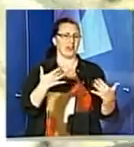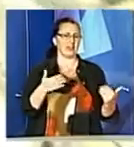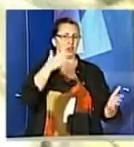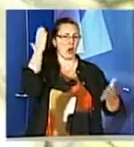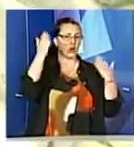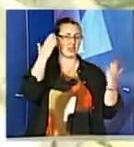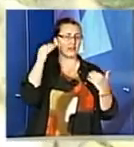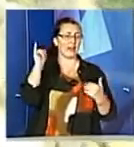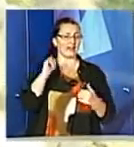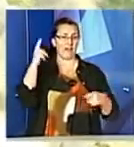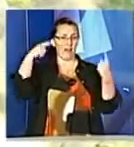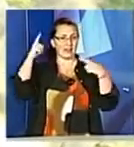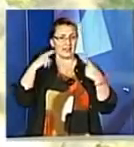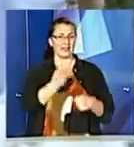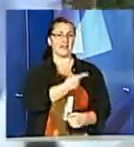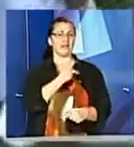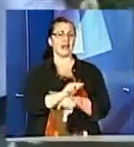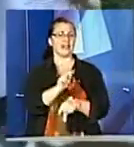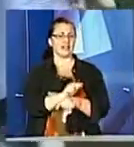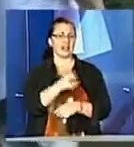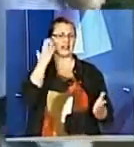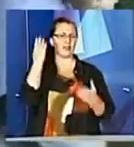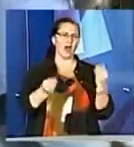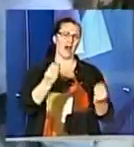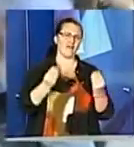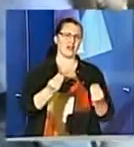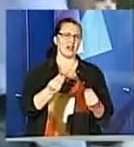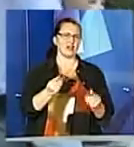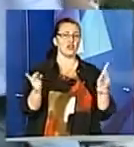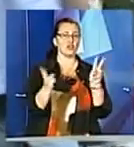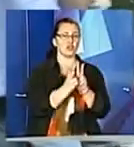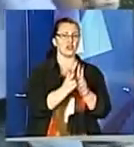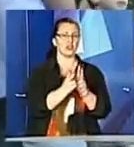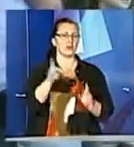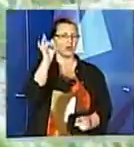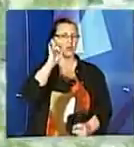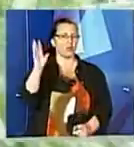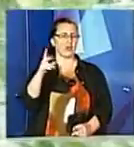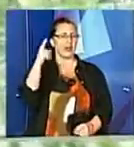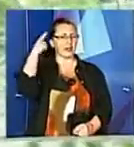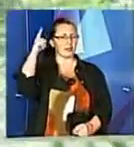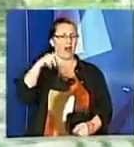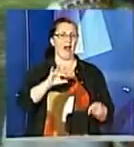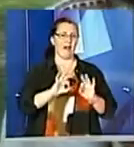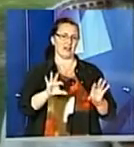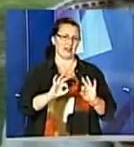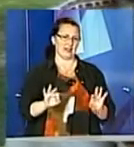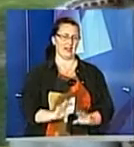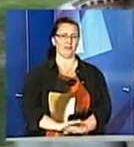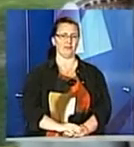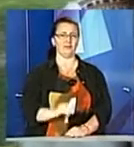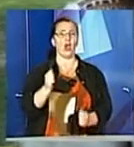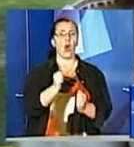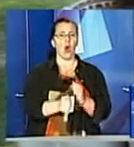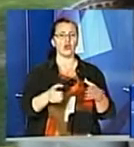галявина казкарів із майстер-класами, забавами та зустрічами з популярними казкарями та байкарями. Кожен